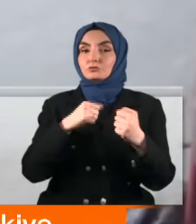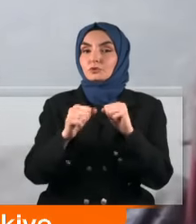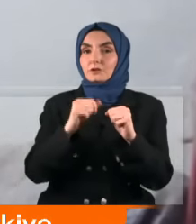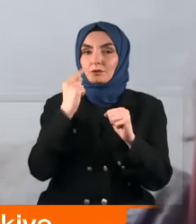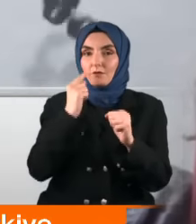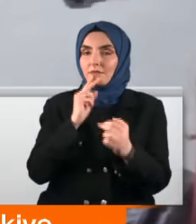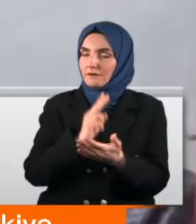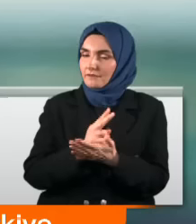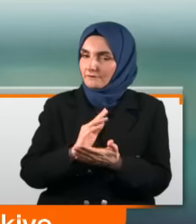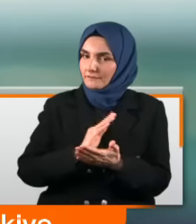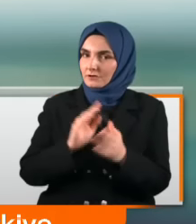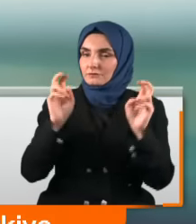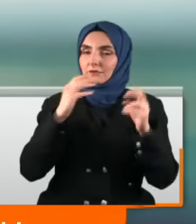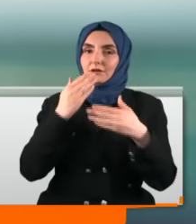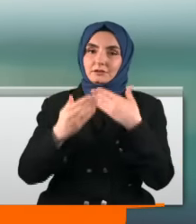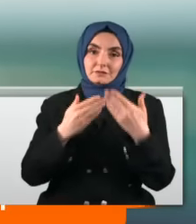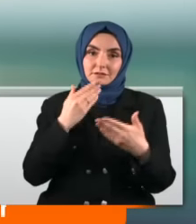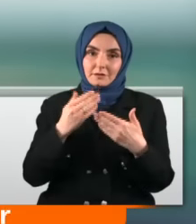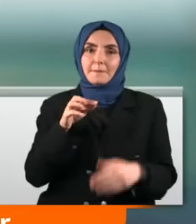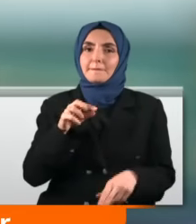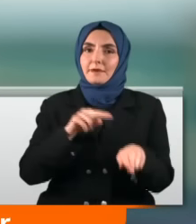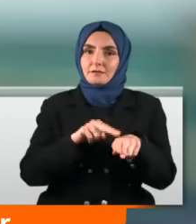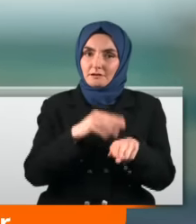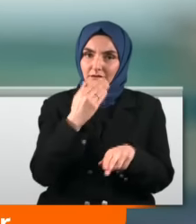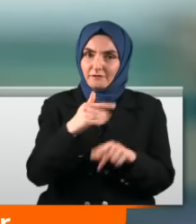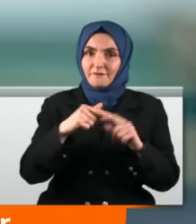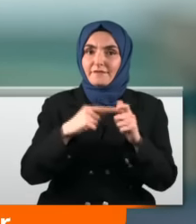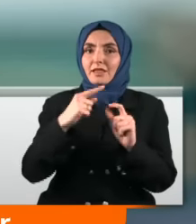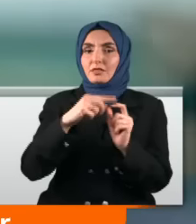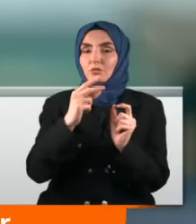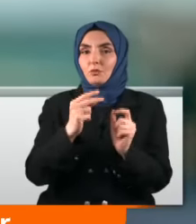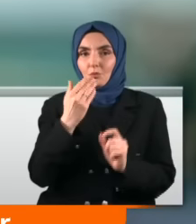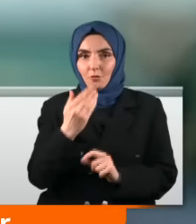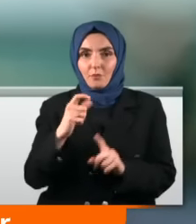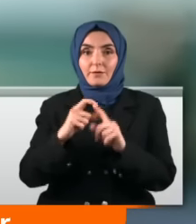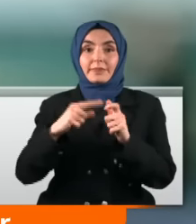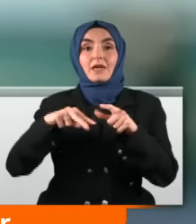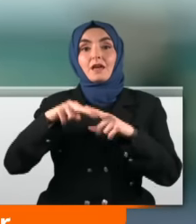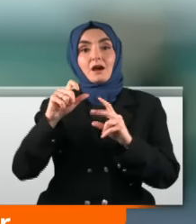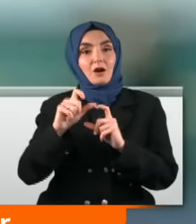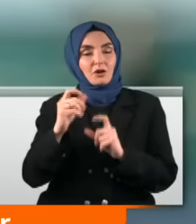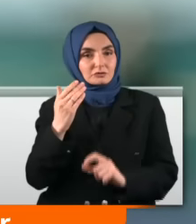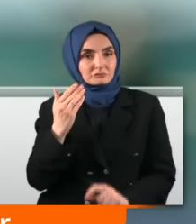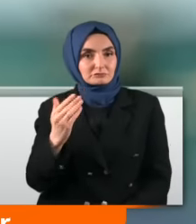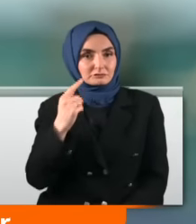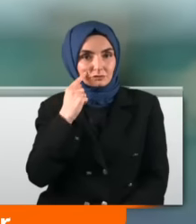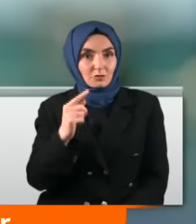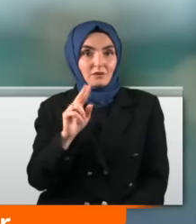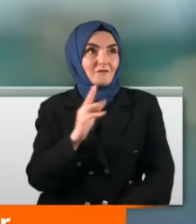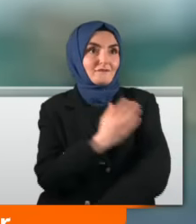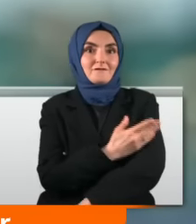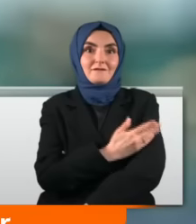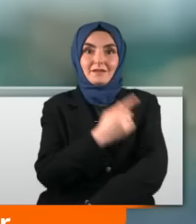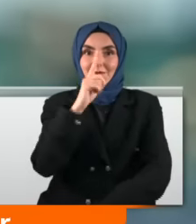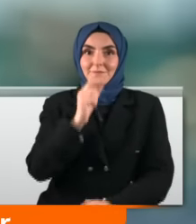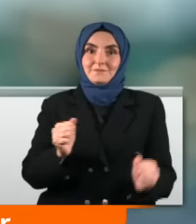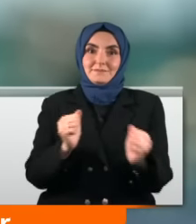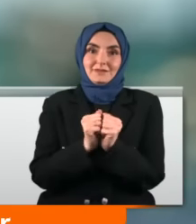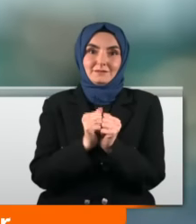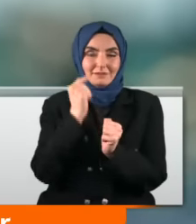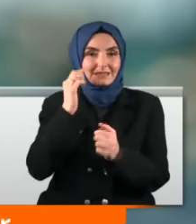da çizdi Erdoğan. PKK'sından FETÖ'süne ve DAEŞ'ine, vatanımızın birliğine,